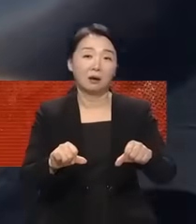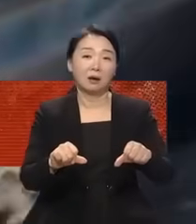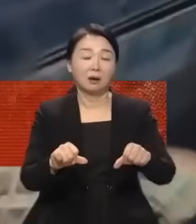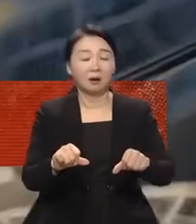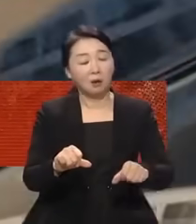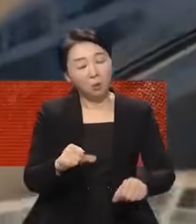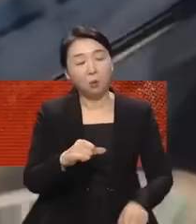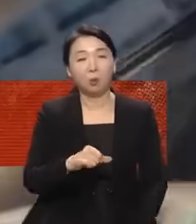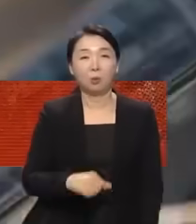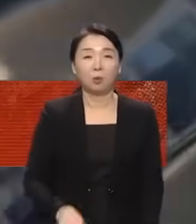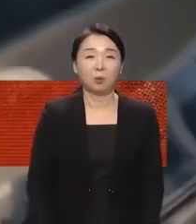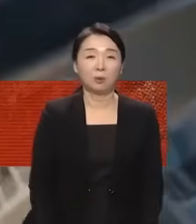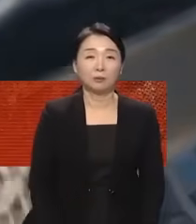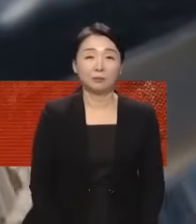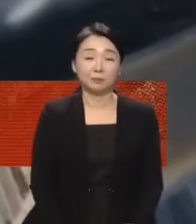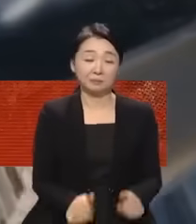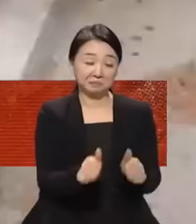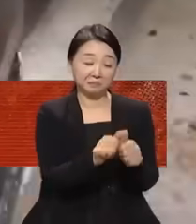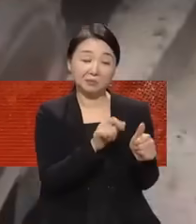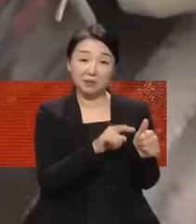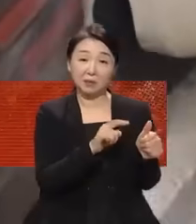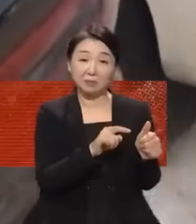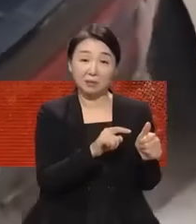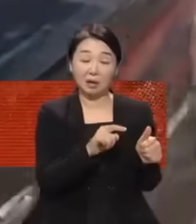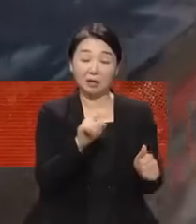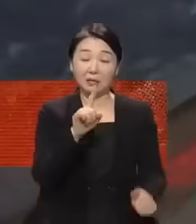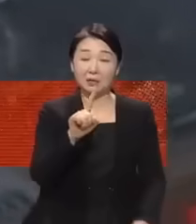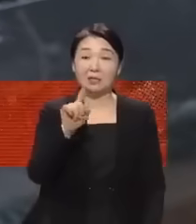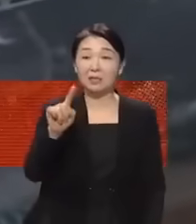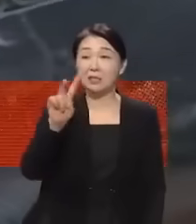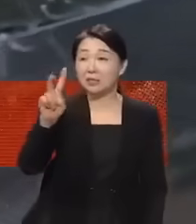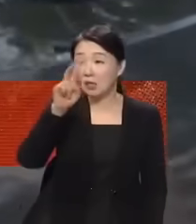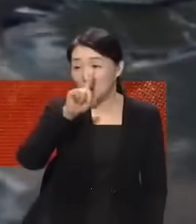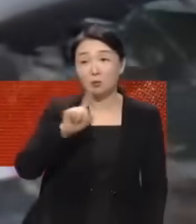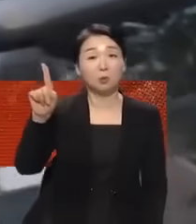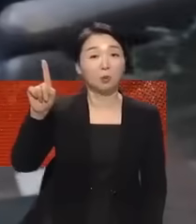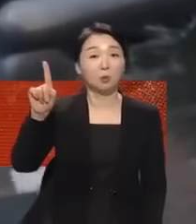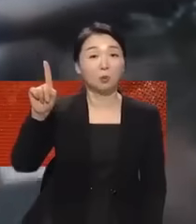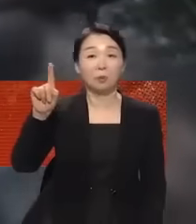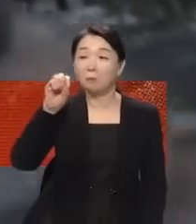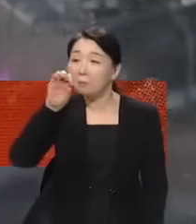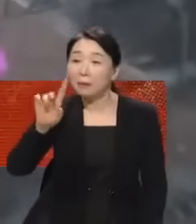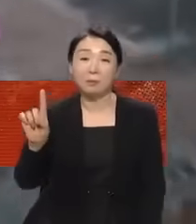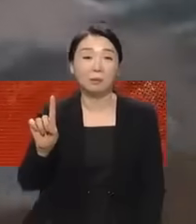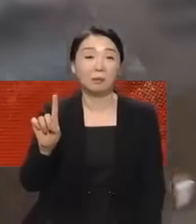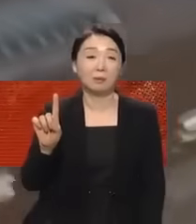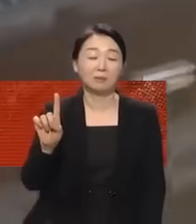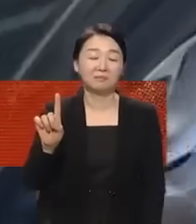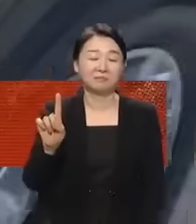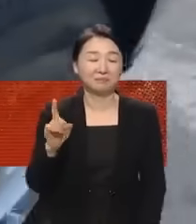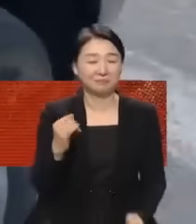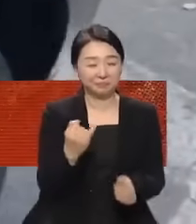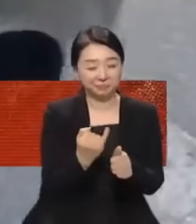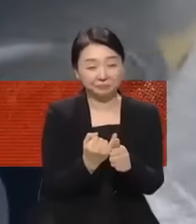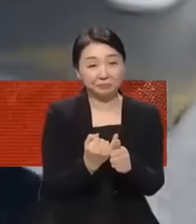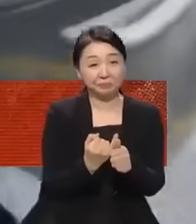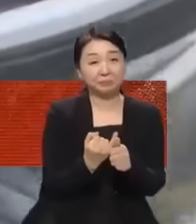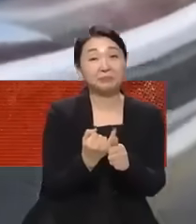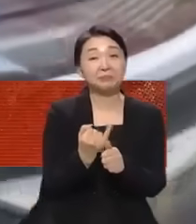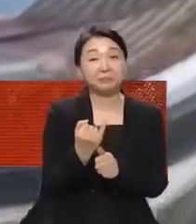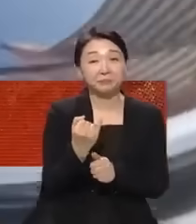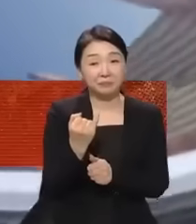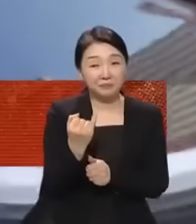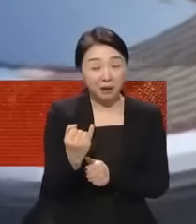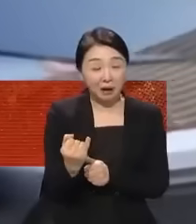그렇습니다이 남성은 그런데 스스로 일 2에 신고를 했습니다 신고를 해서 뭐라고 했냐면 배우자를 죽일 수 있다고 협박성